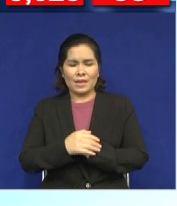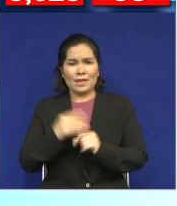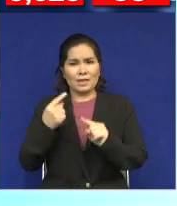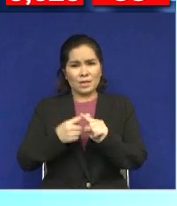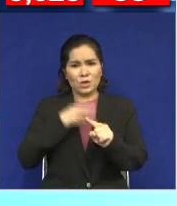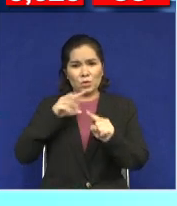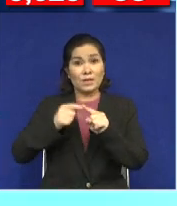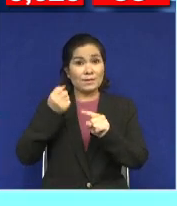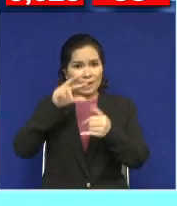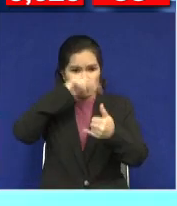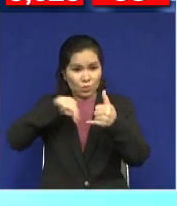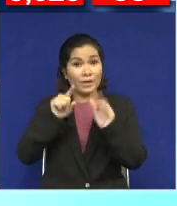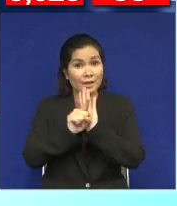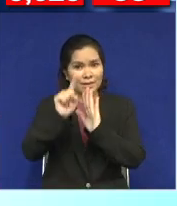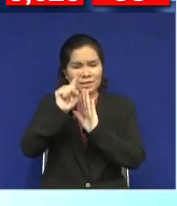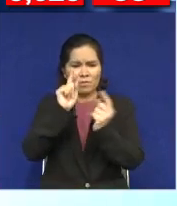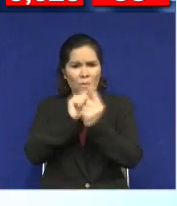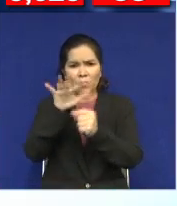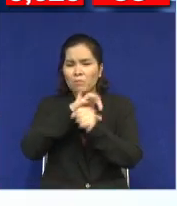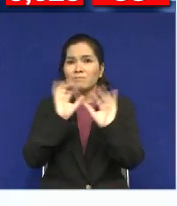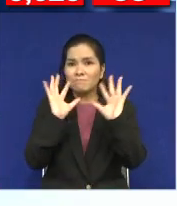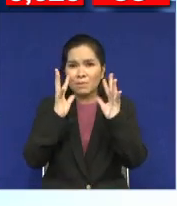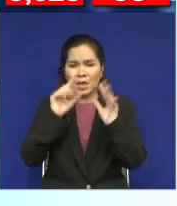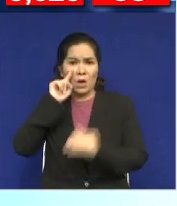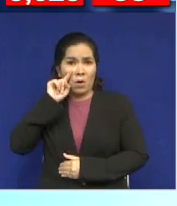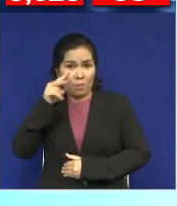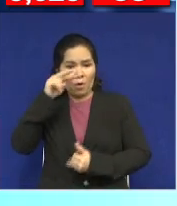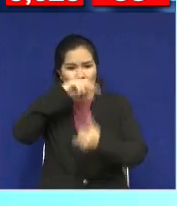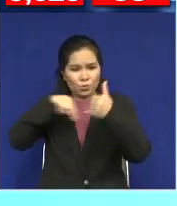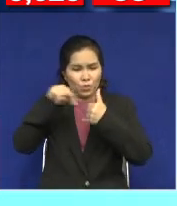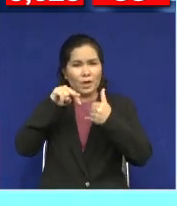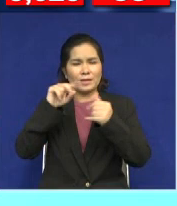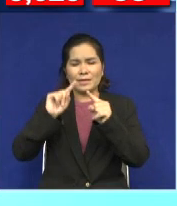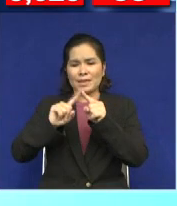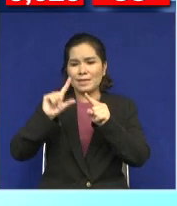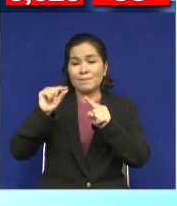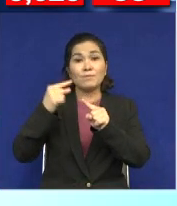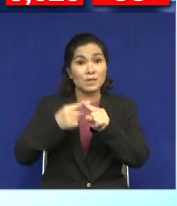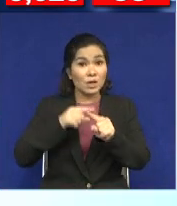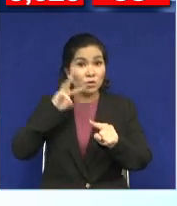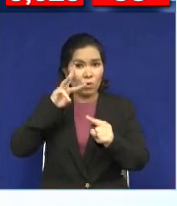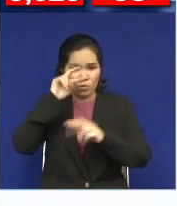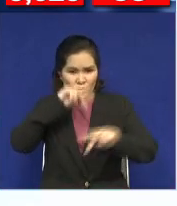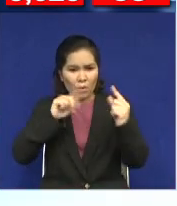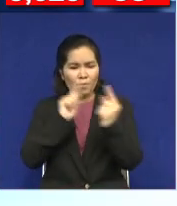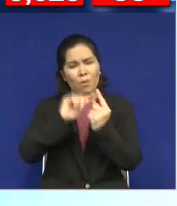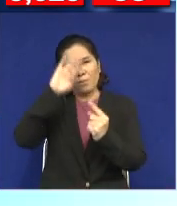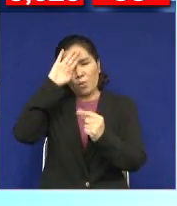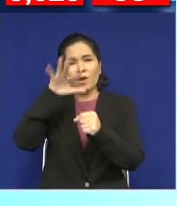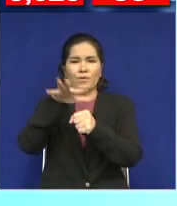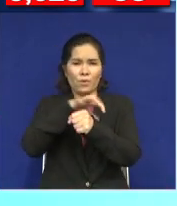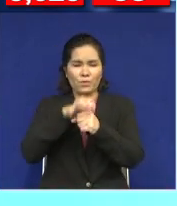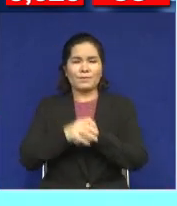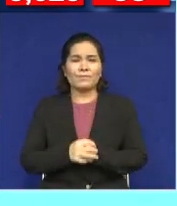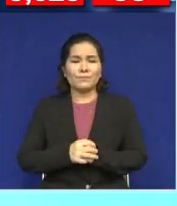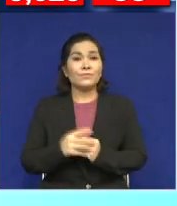นไม่พบเชื้อนะคะและได้มีการตรวจครั้งที่2ในวันที่20มิถุนายนผลพบเชื้อค่ะโดยทั้ง2ร